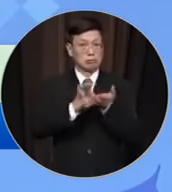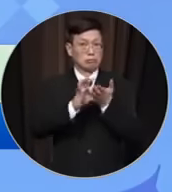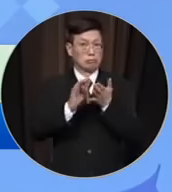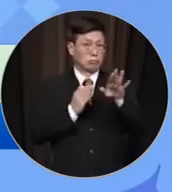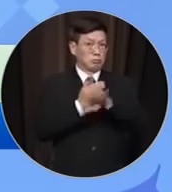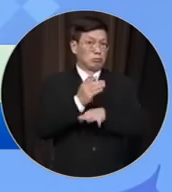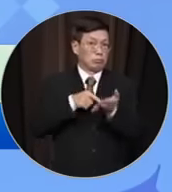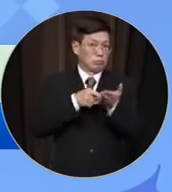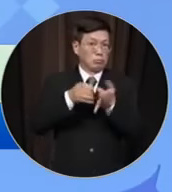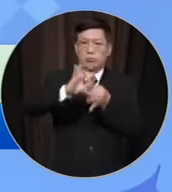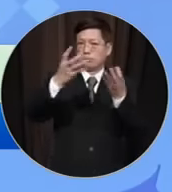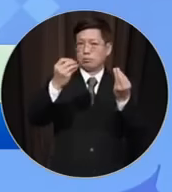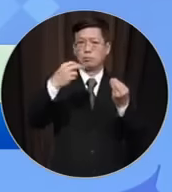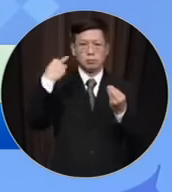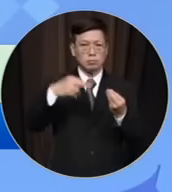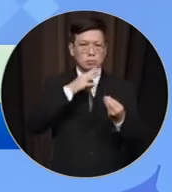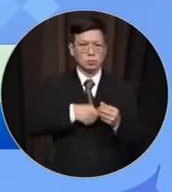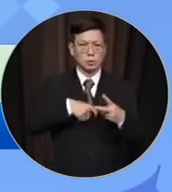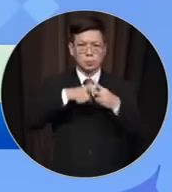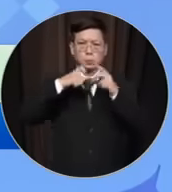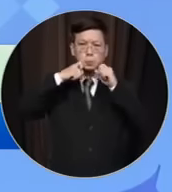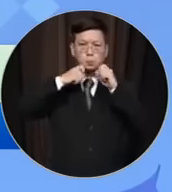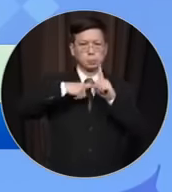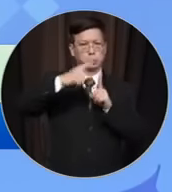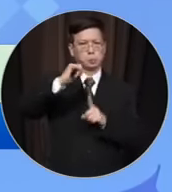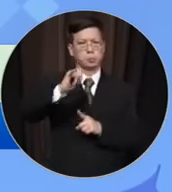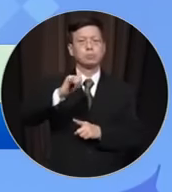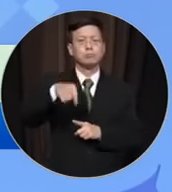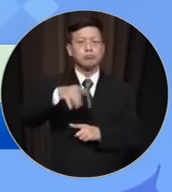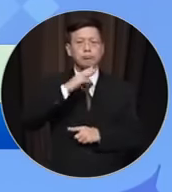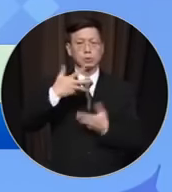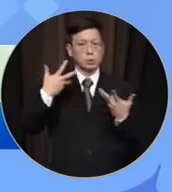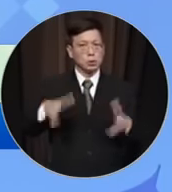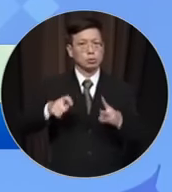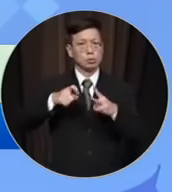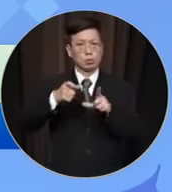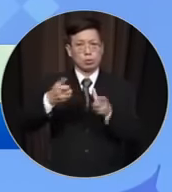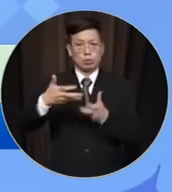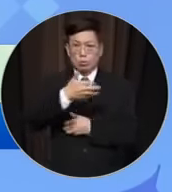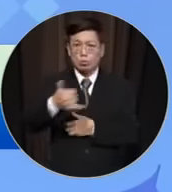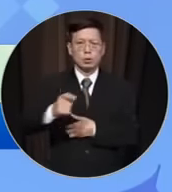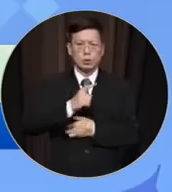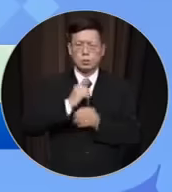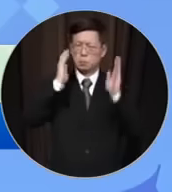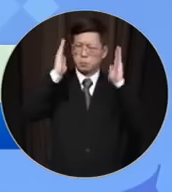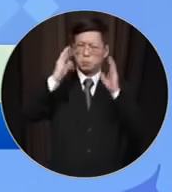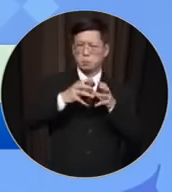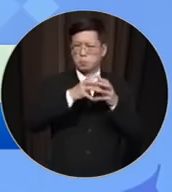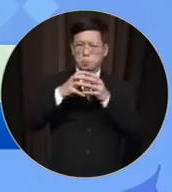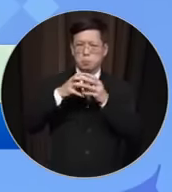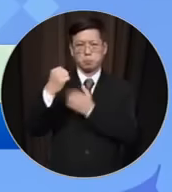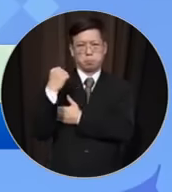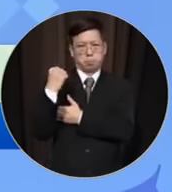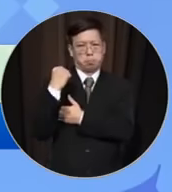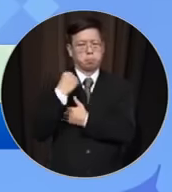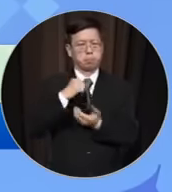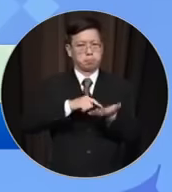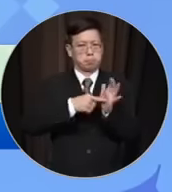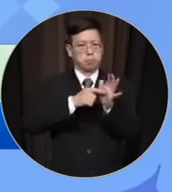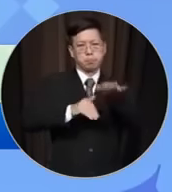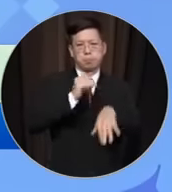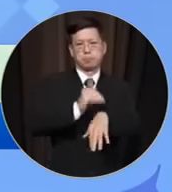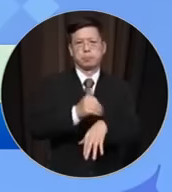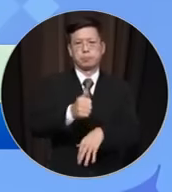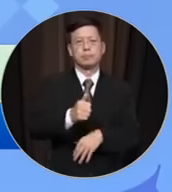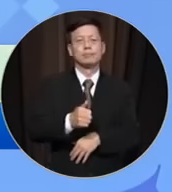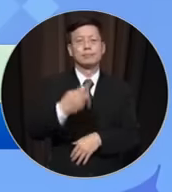加预算，而且施工品质良好，这其实是很多公务员他们群策群力的成果展现。